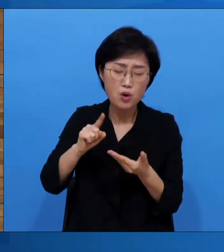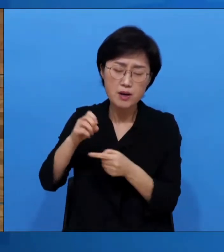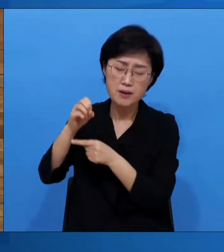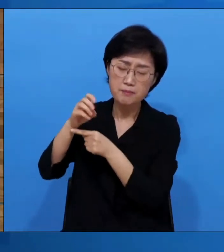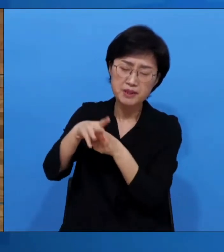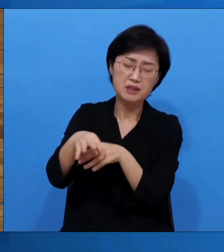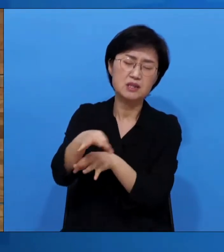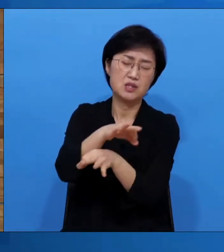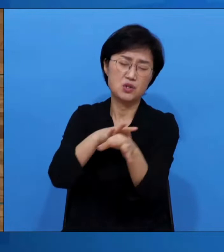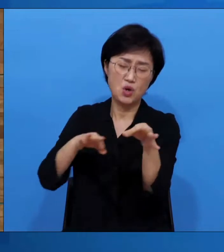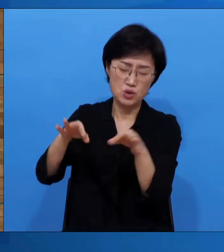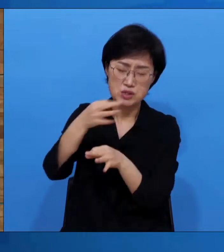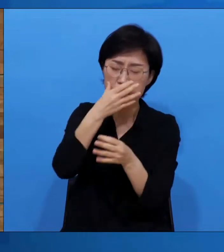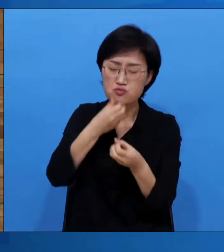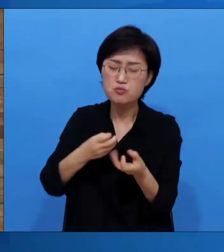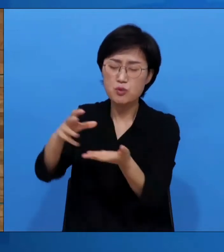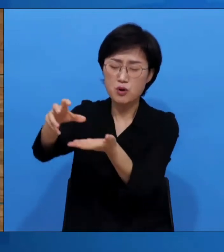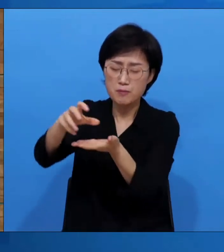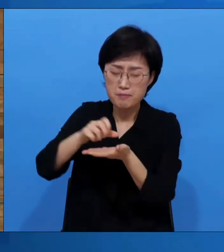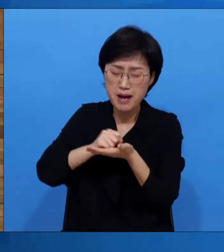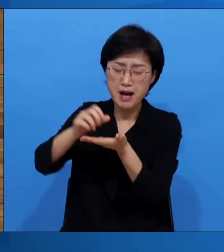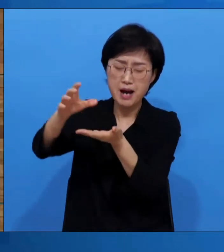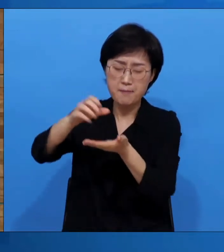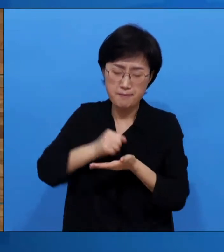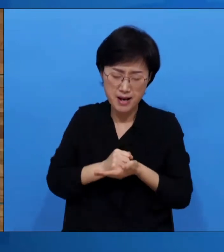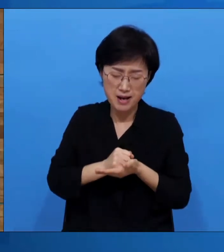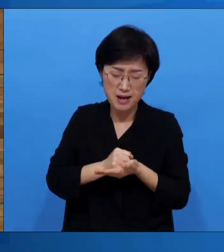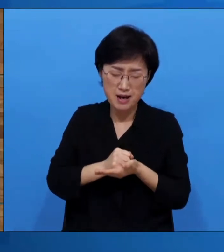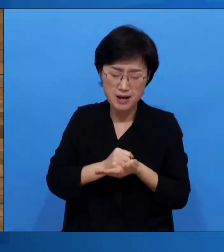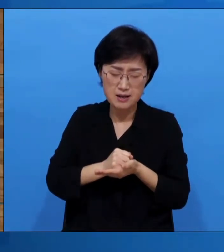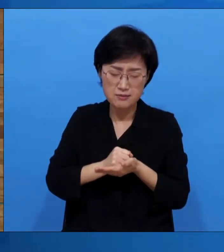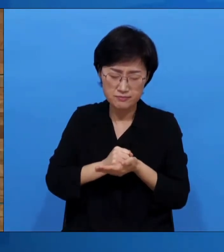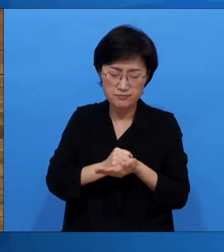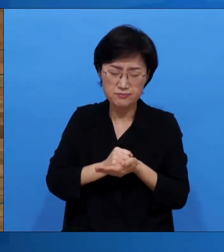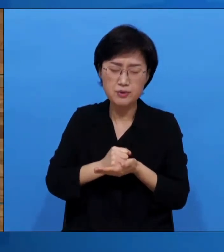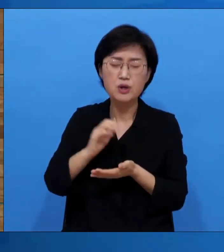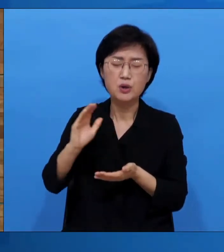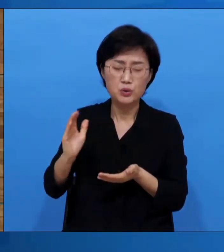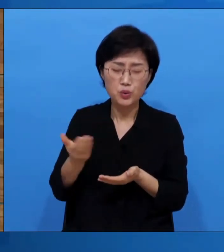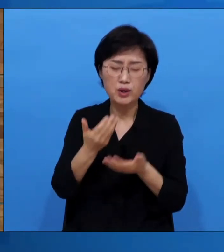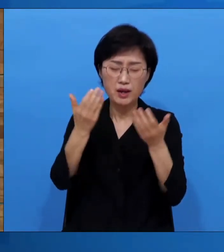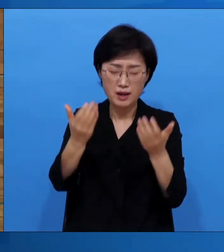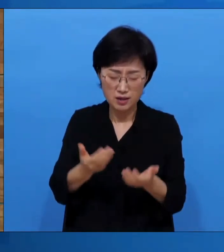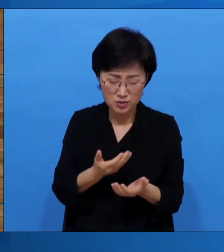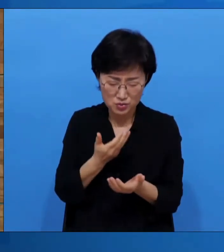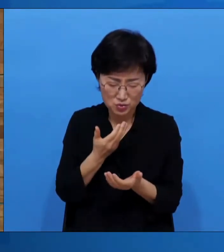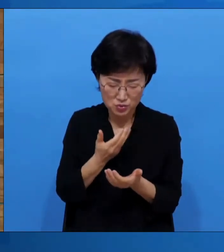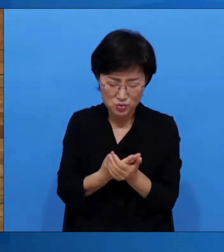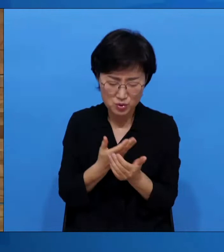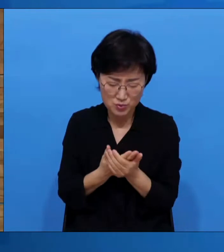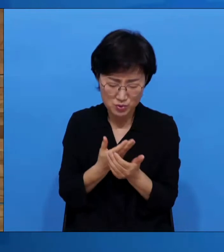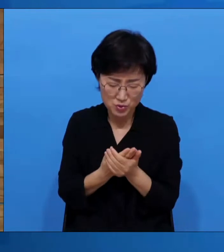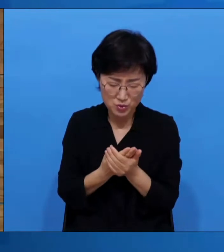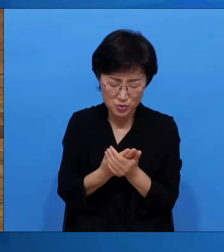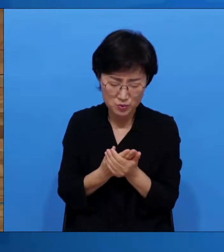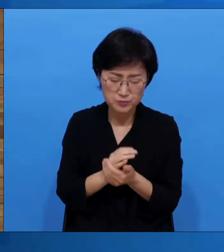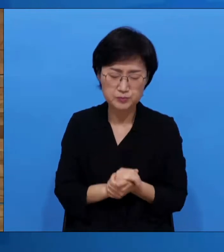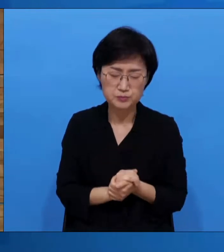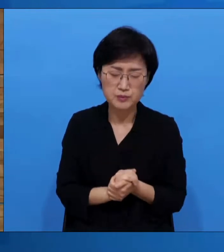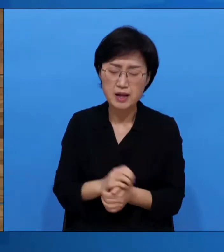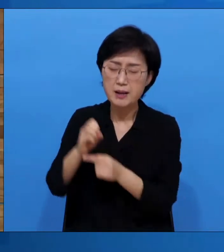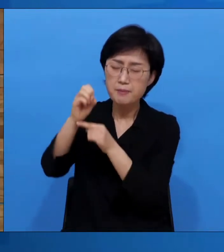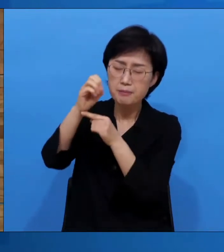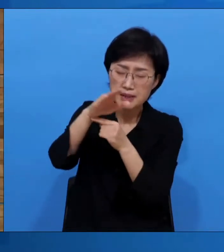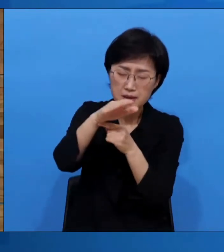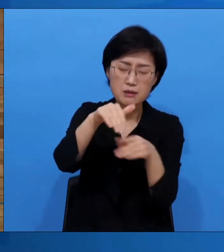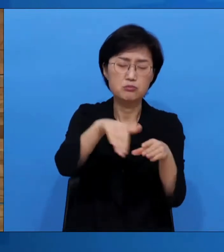옳은 사람 우리 모두가 되게 하시고 Help us to all please you and be worthy to receive your economy of light. 빛의